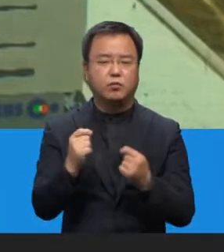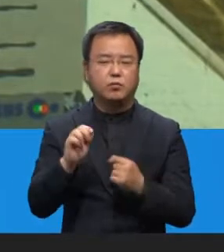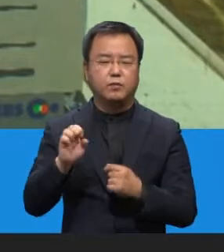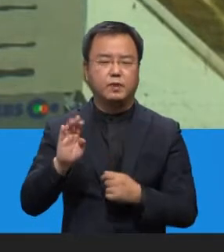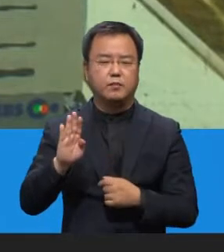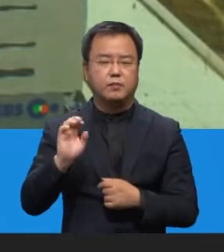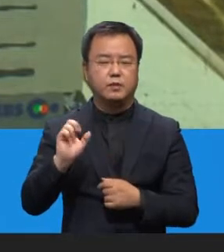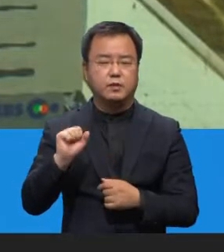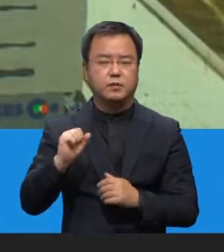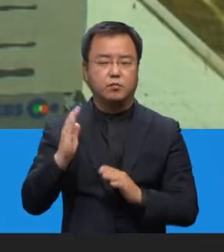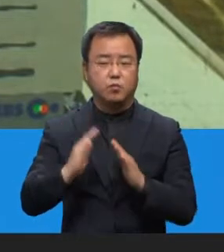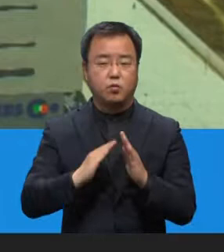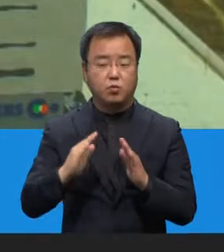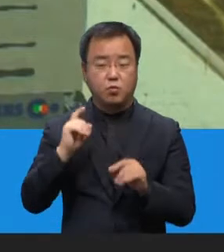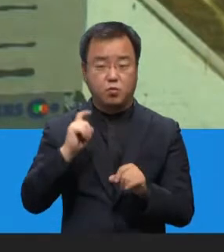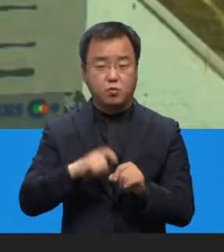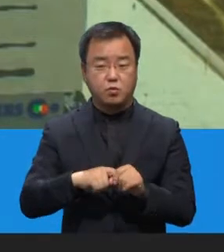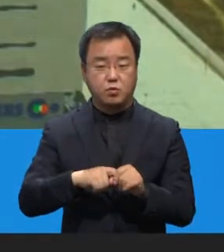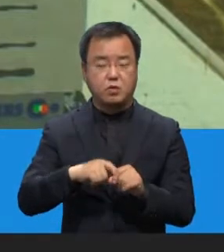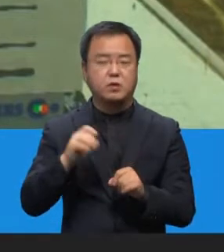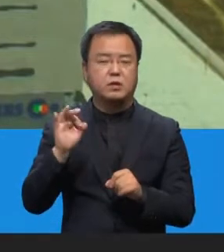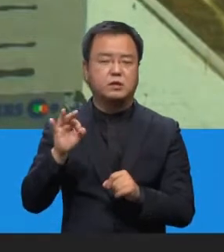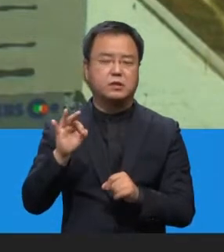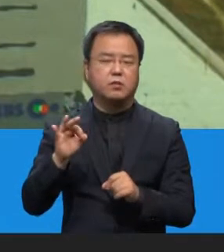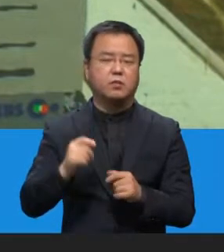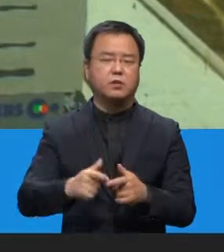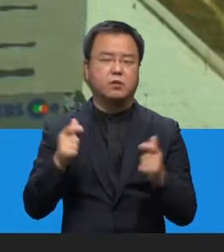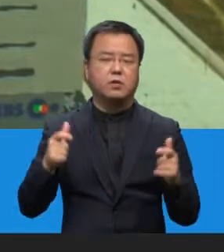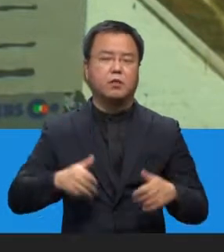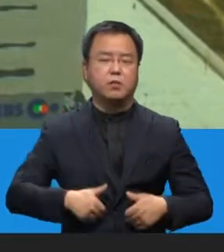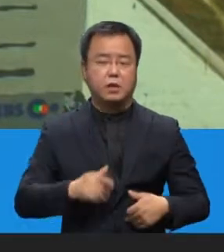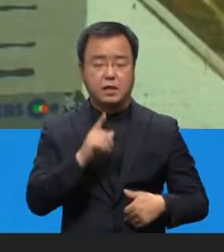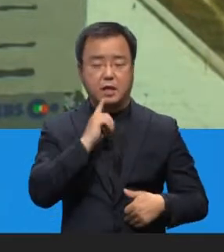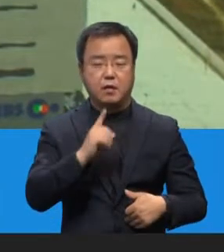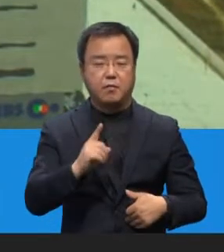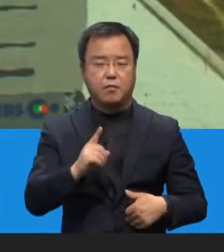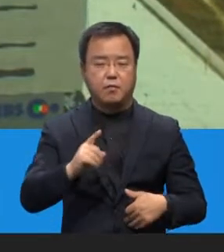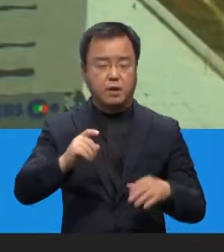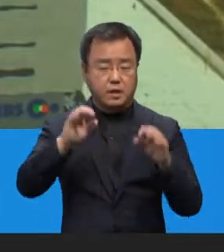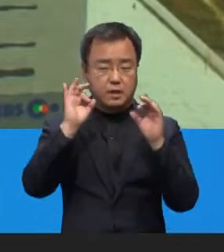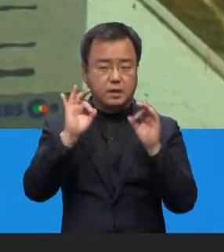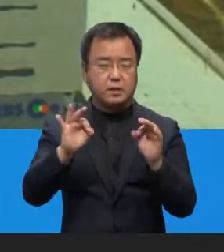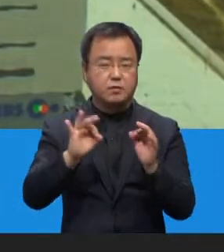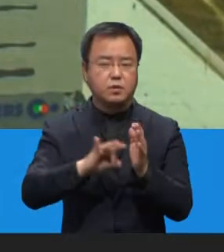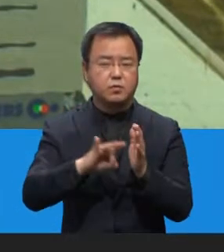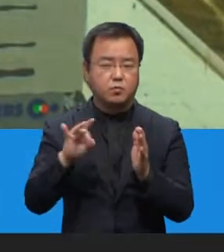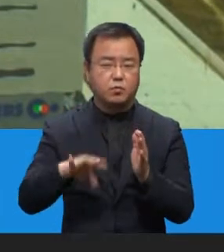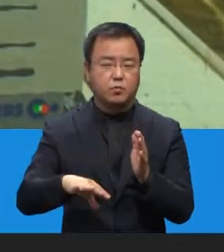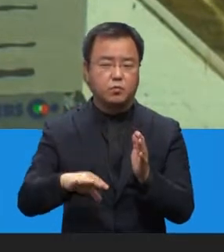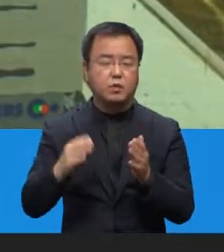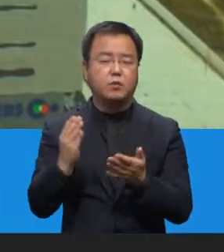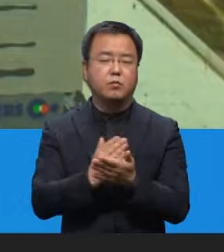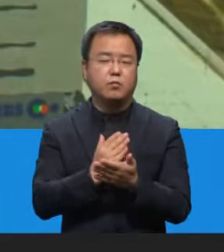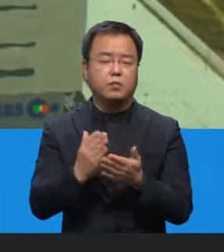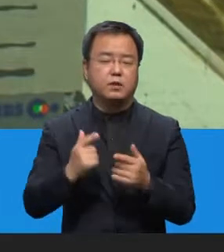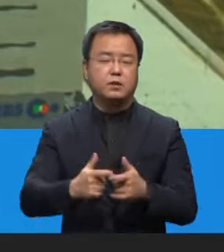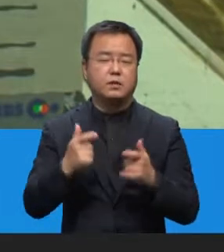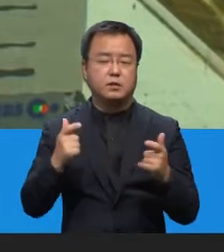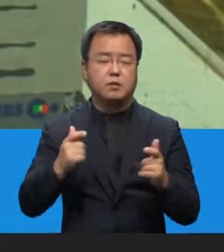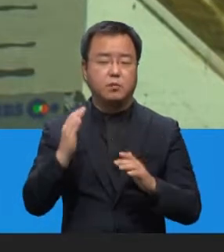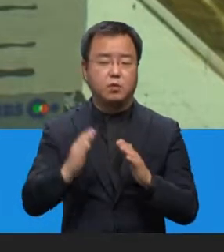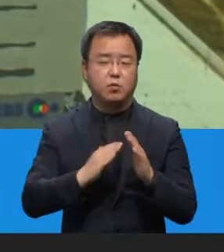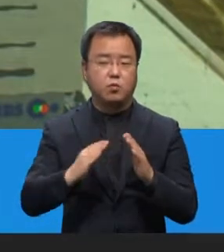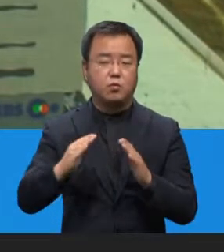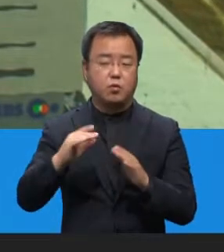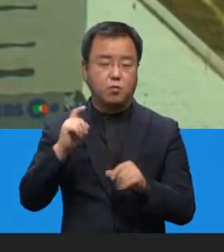재원을 늘려야 한다고 주문했습니다 불균형한 수신료 배분 기준을 조정해서 공영방송의 책무를 다할 수 있는